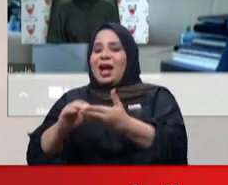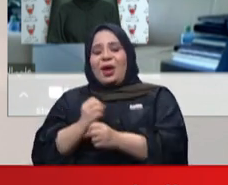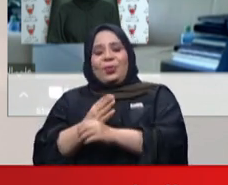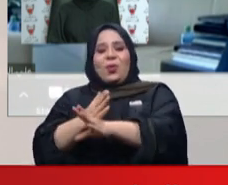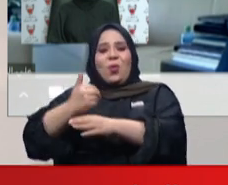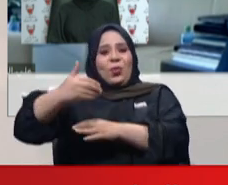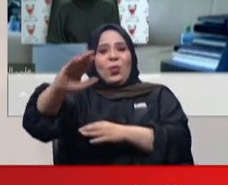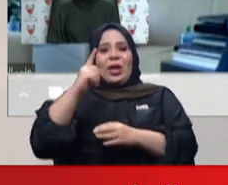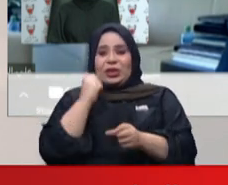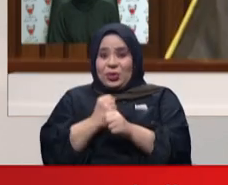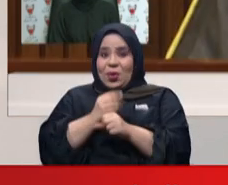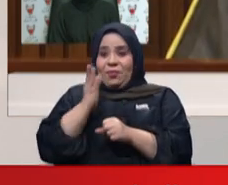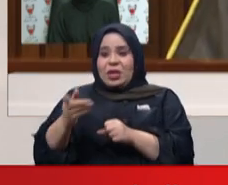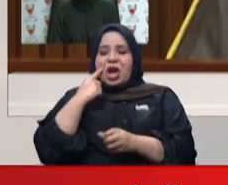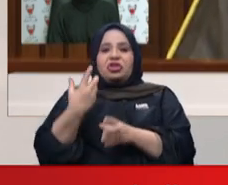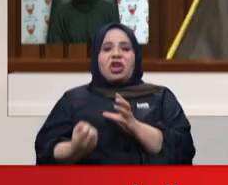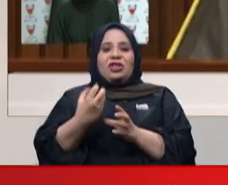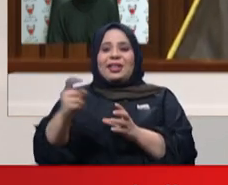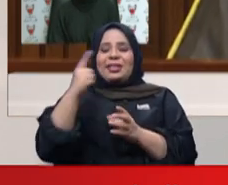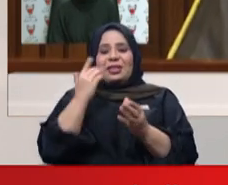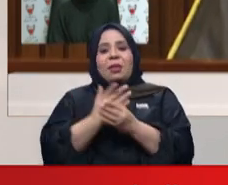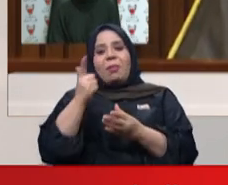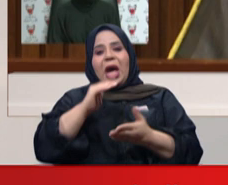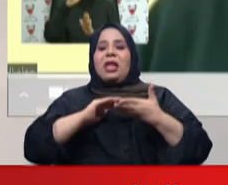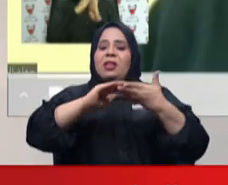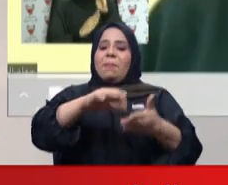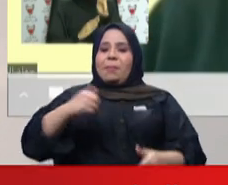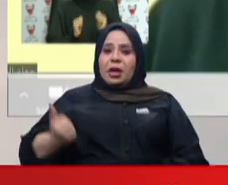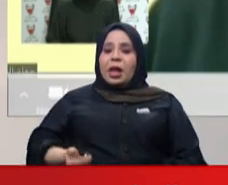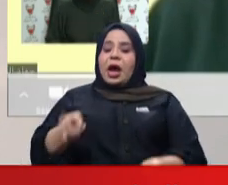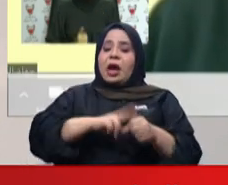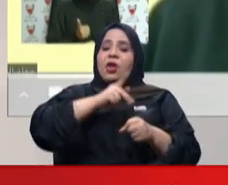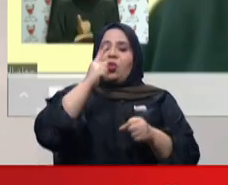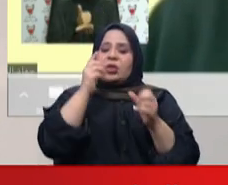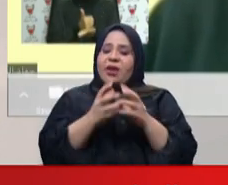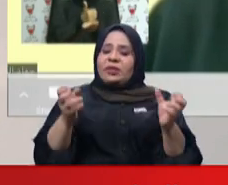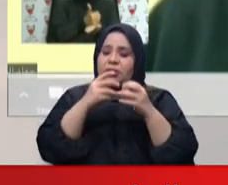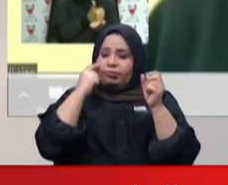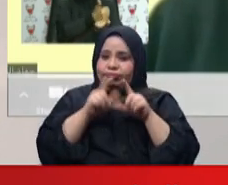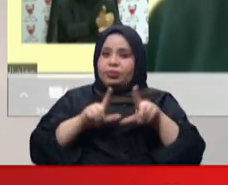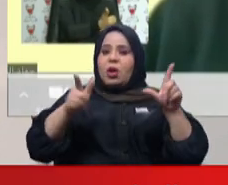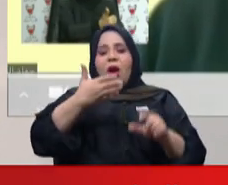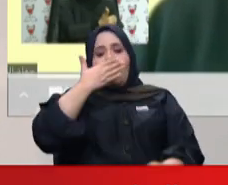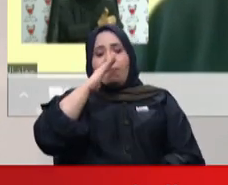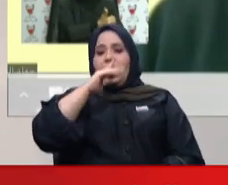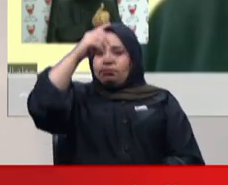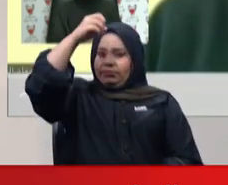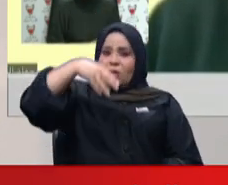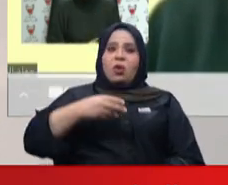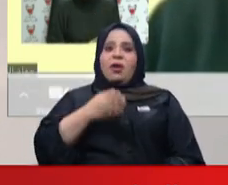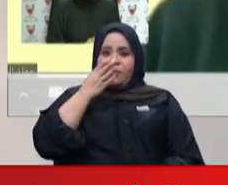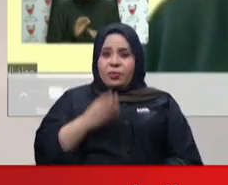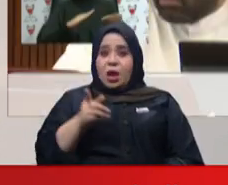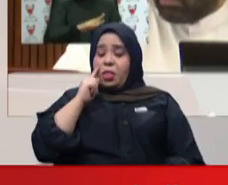التنظيمية والإدارية حول هذا الحملة الوطنية. فالحمد لله رب العالمين، يعني احنا المشروع